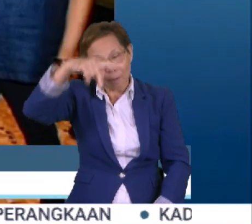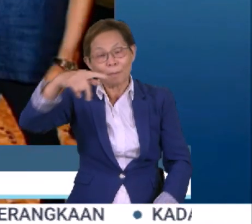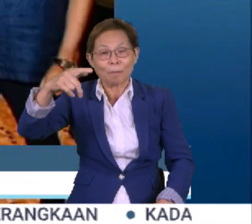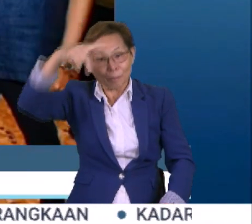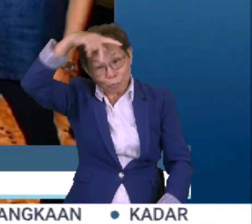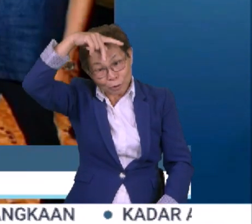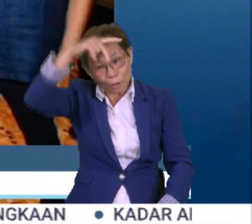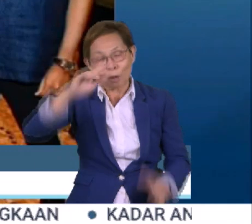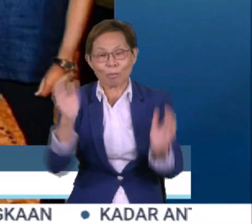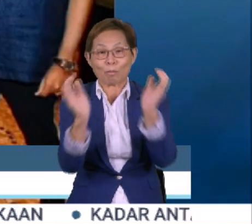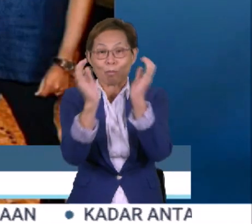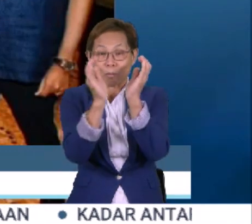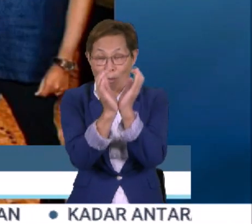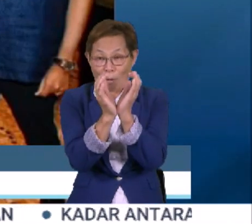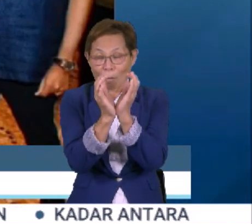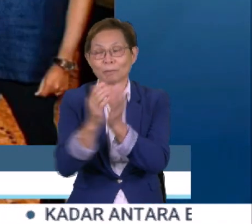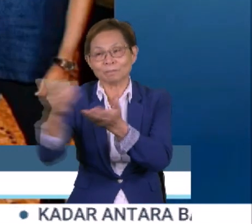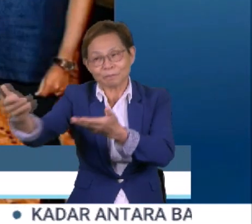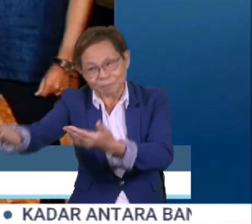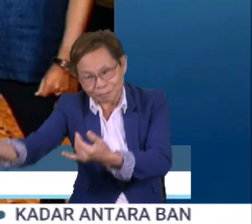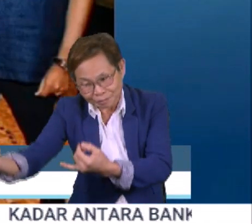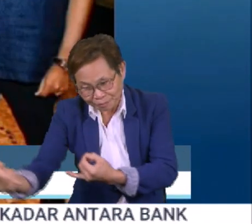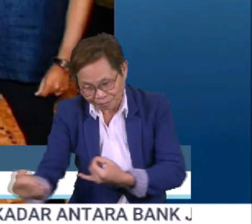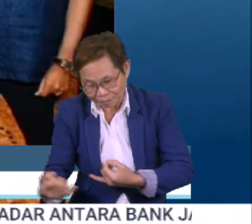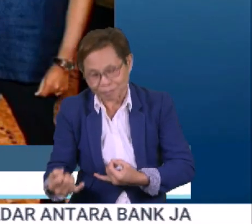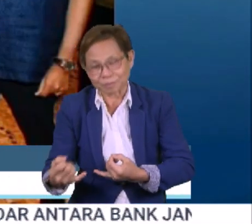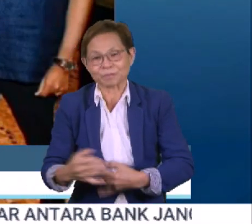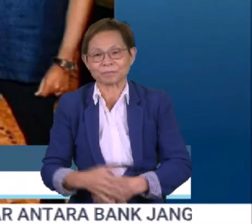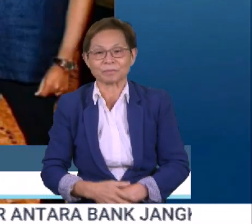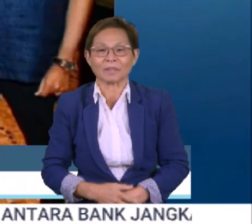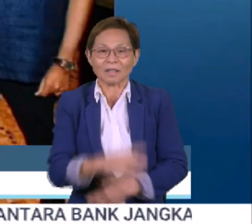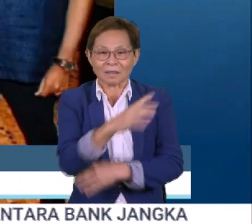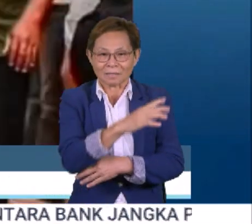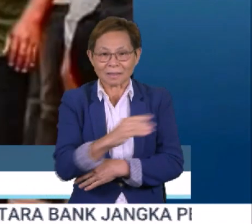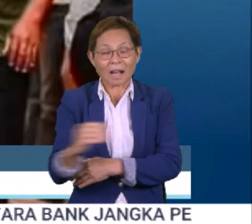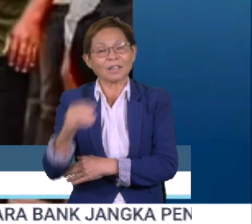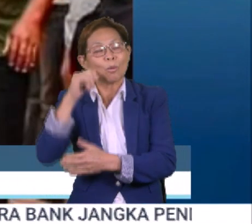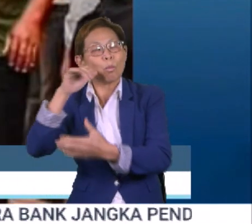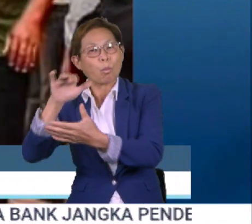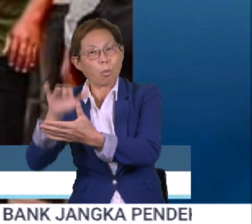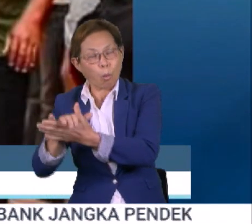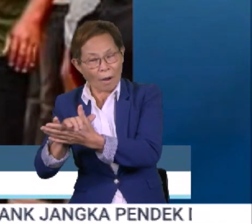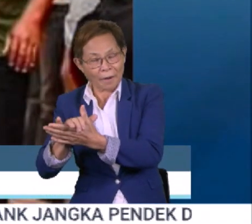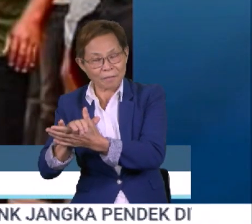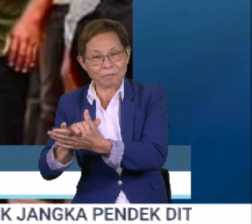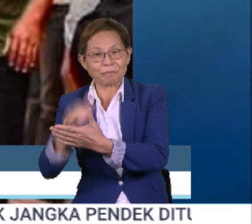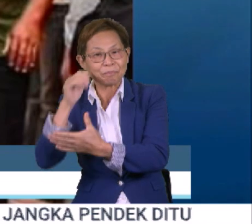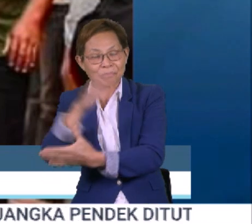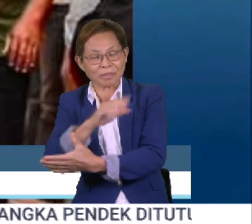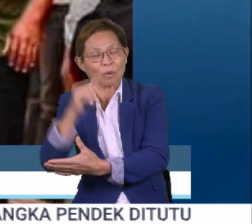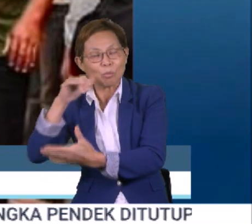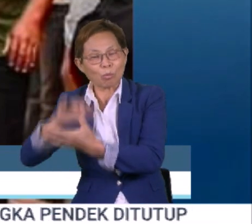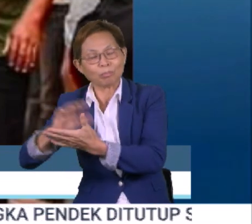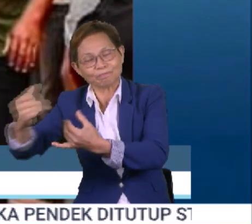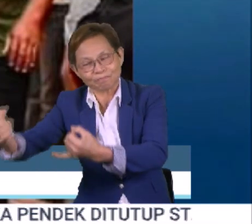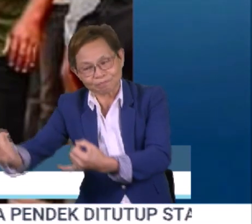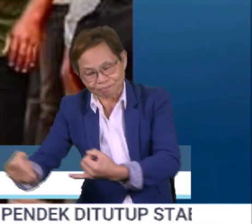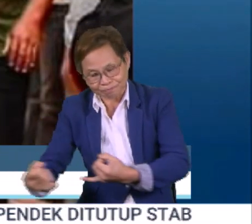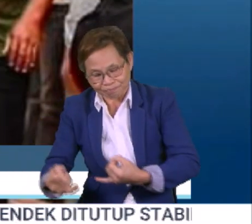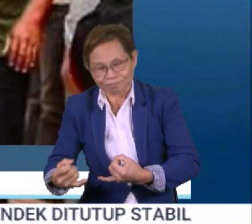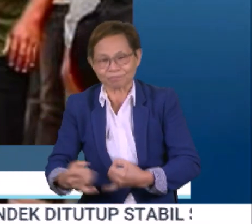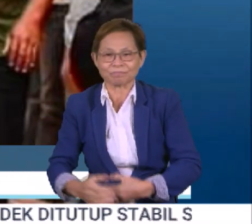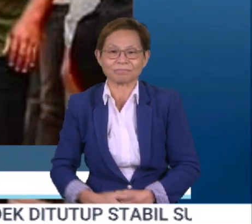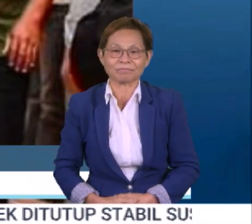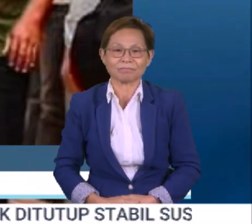pengiran muda mahkota almuhtadi Bah Ibni Sultan Hanan albolkiia serta isteri pengiran anak isteri pengiran anak Sarah pengiran